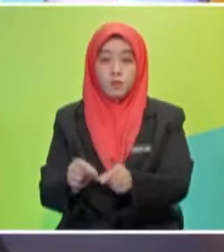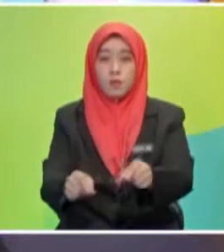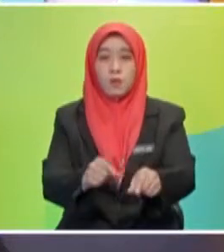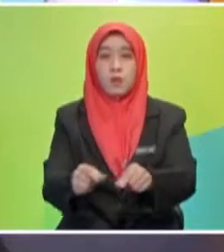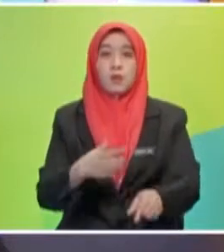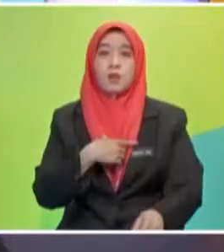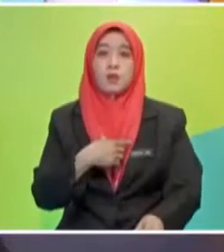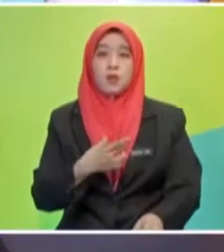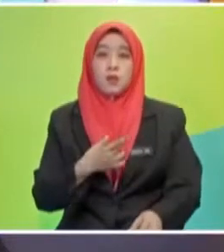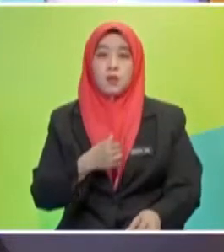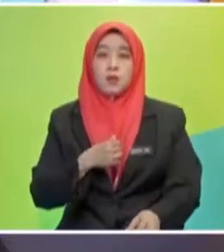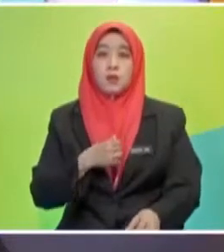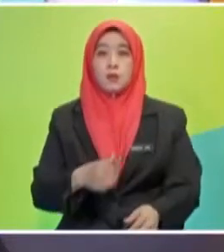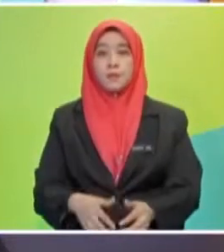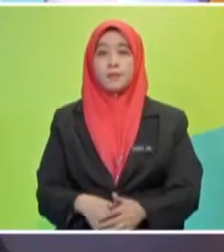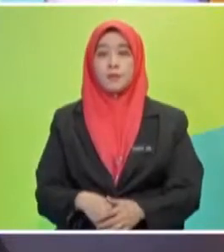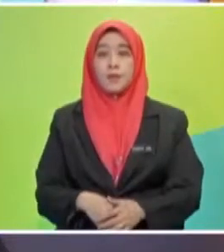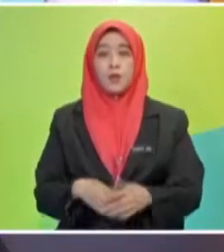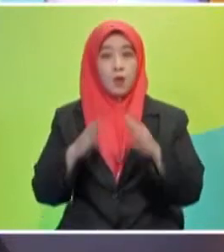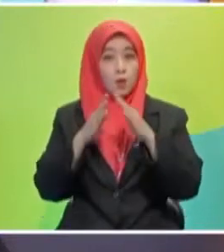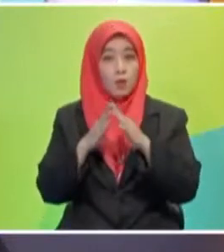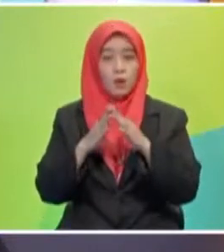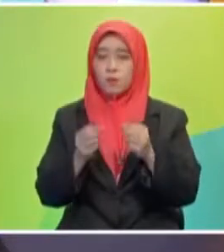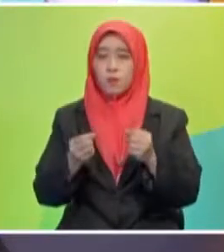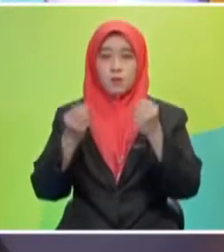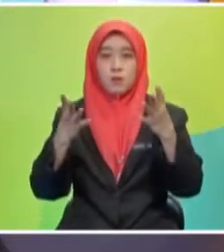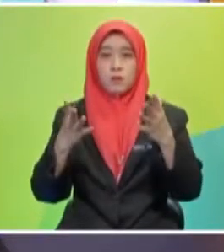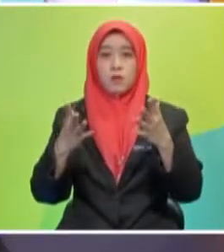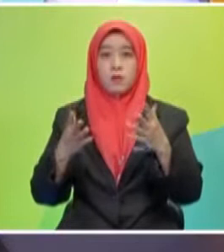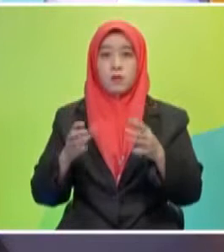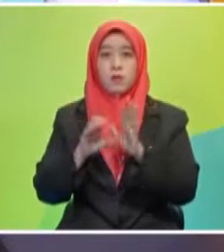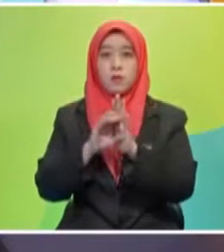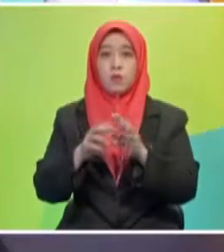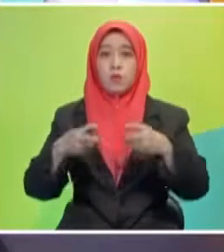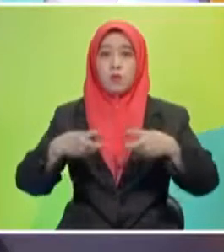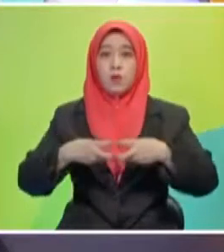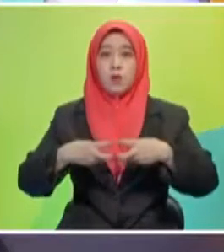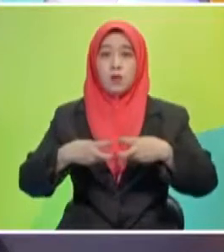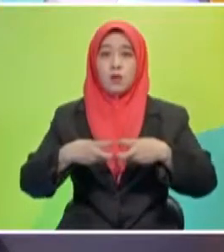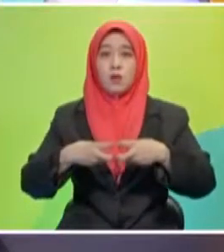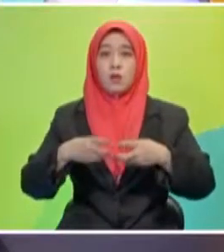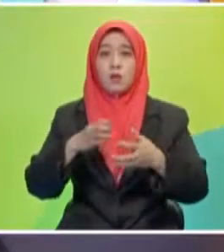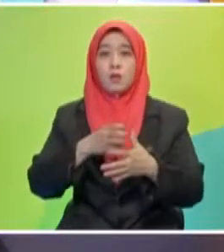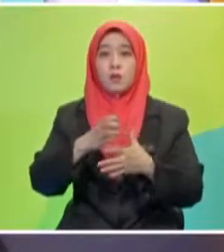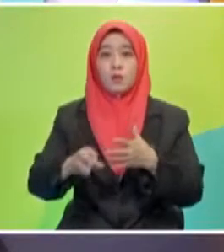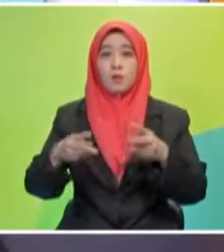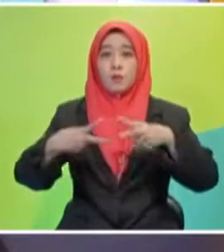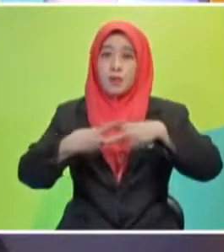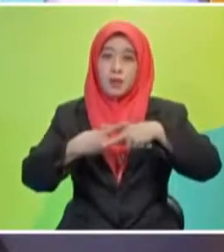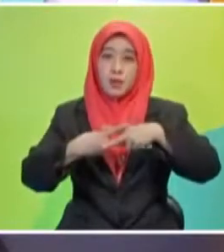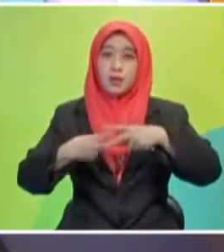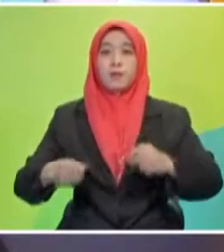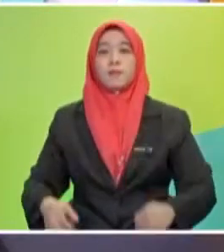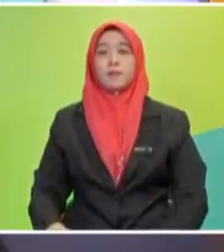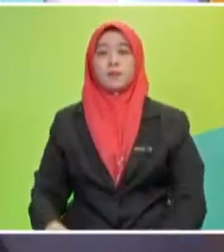rumah itupun banyak ya sebuah ongke contoh netron mekanik ada banyak lagi ya kece gue kongsikan perkara yang menarik pada